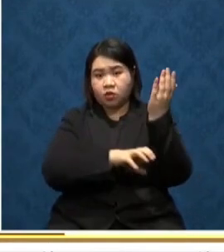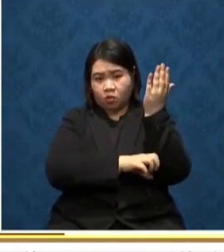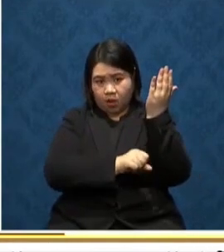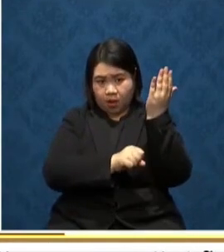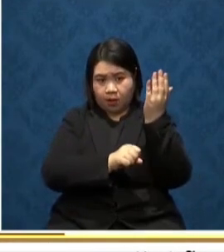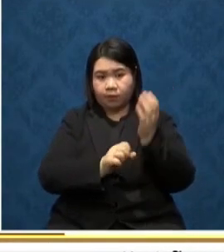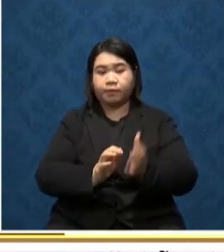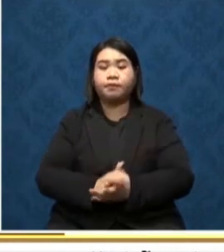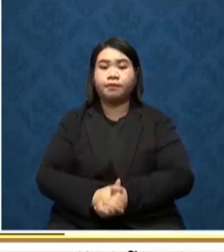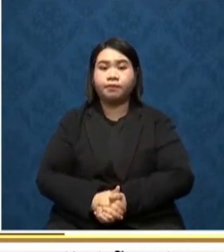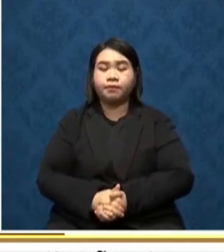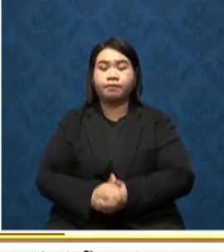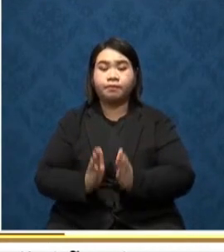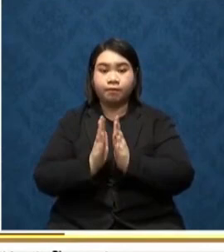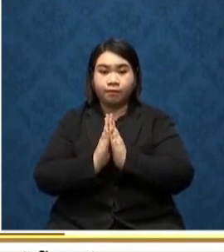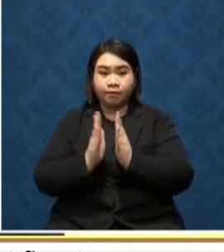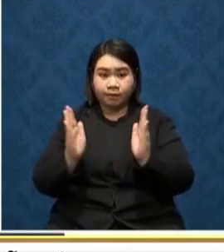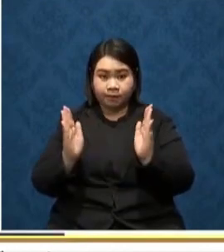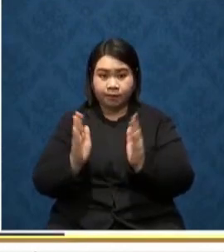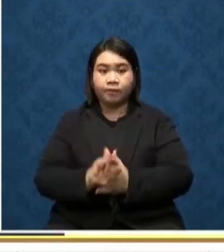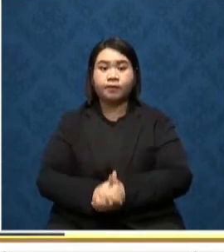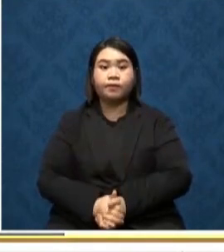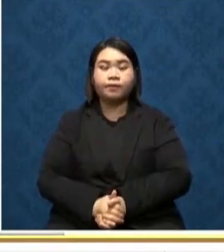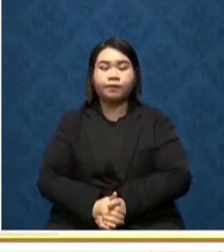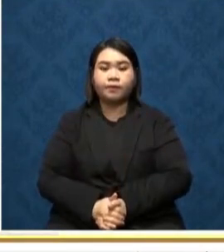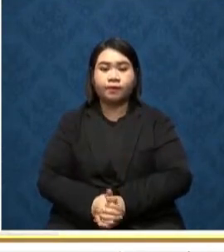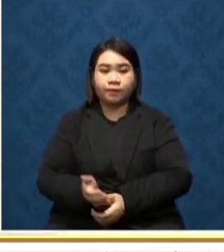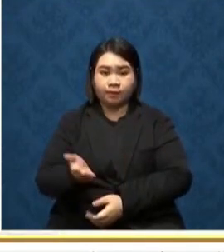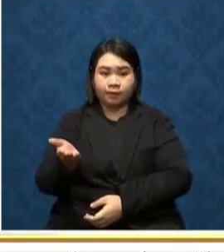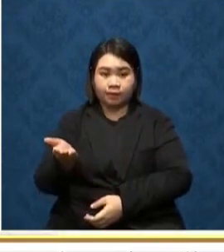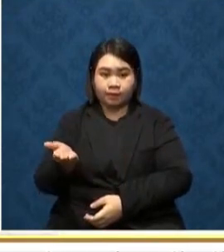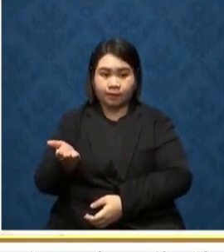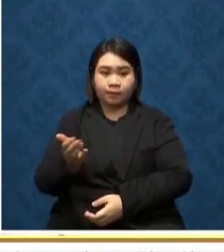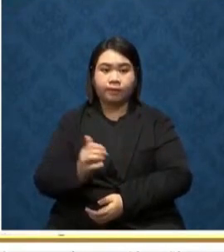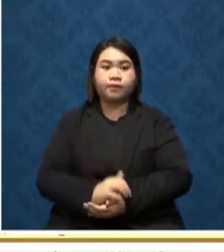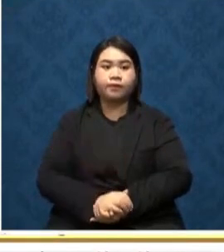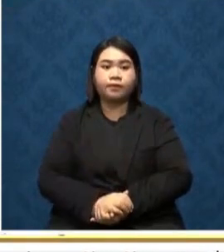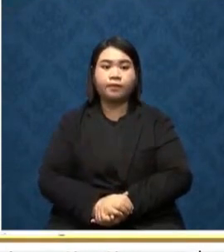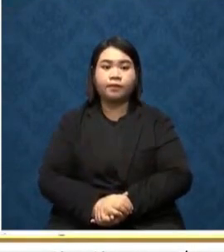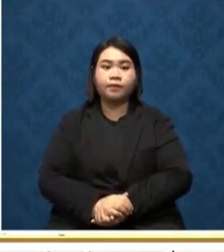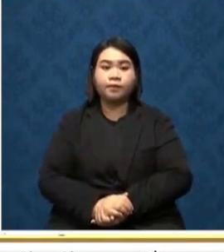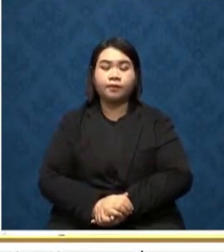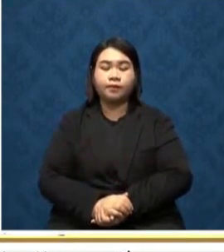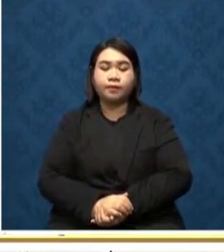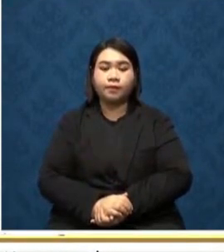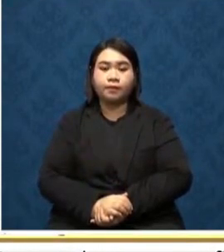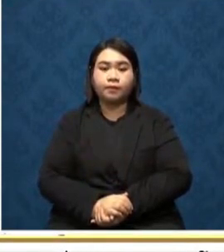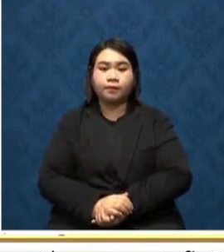บขบคุณครั ขอเชิญน่ะกสิครับครั